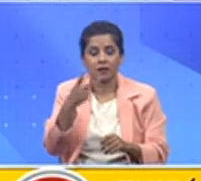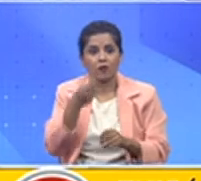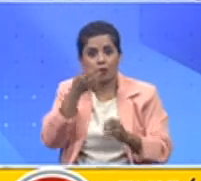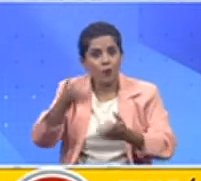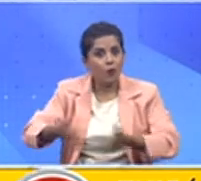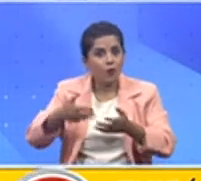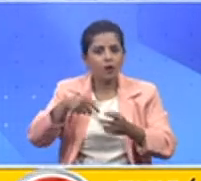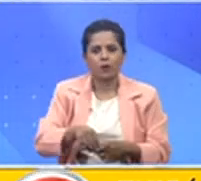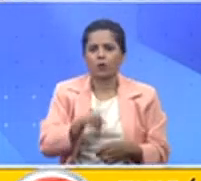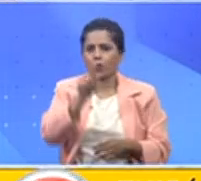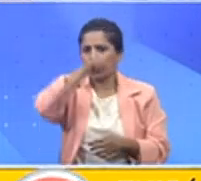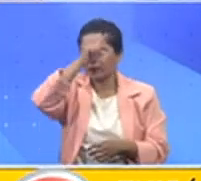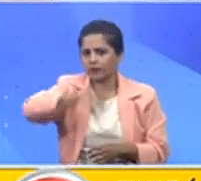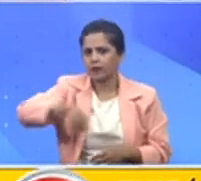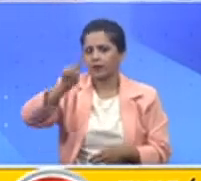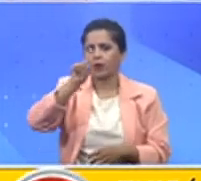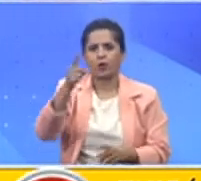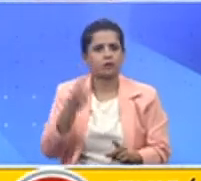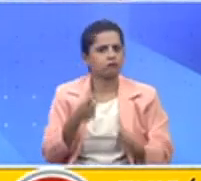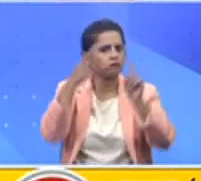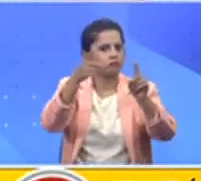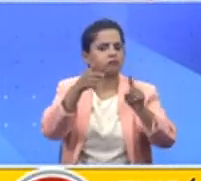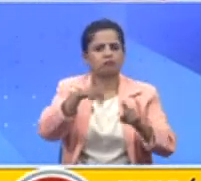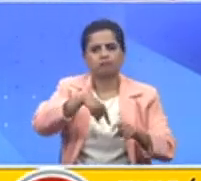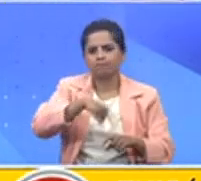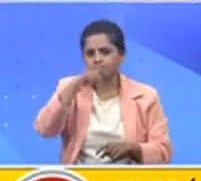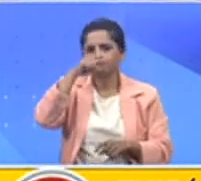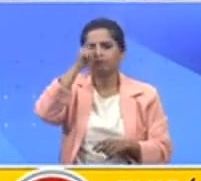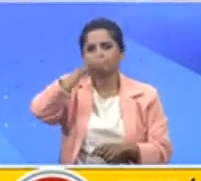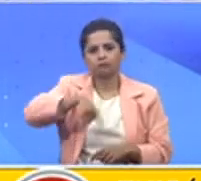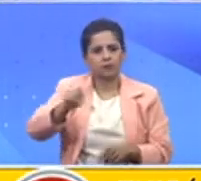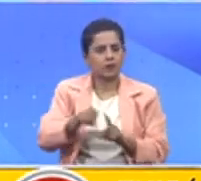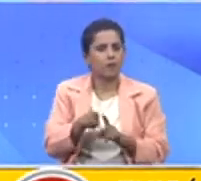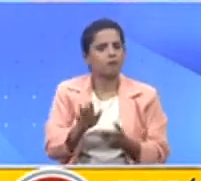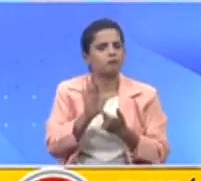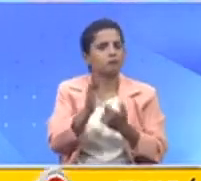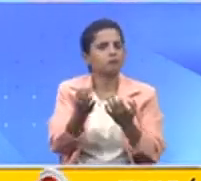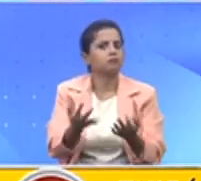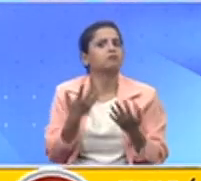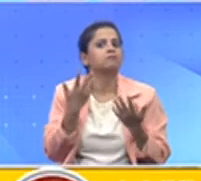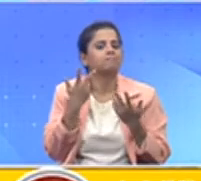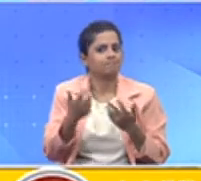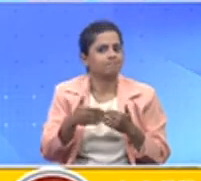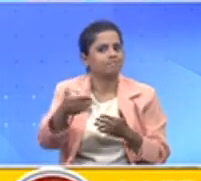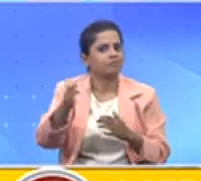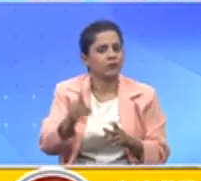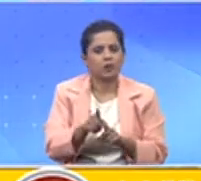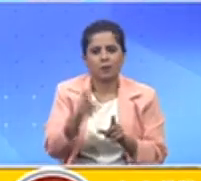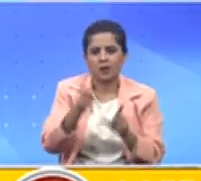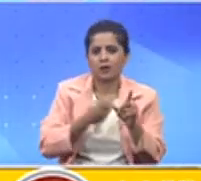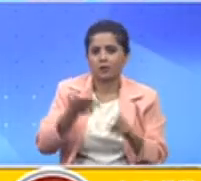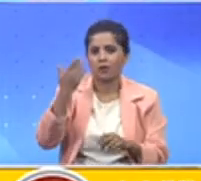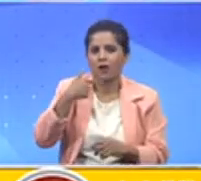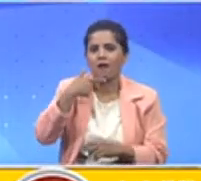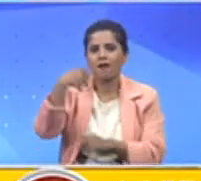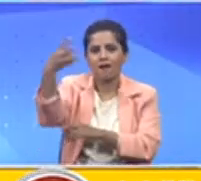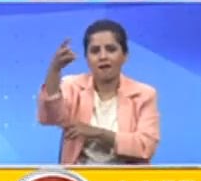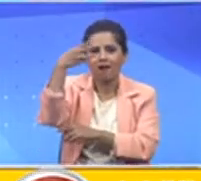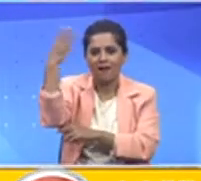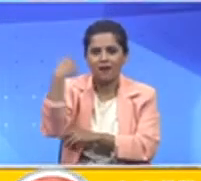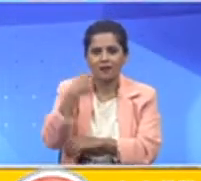भारत स्वेष्ट भारत का भी बहुती भव्य प्रतिक बनेगी। मैंने पिछले साल लाल के लिए से